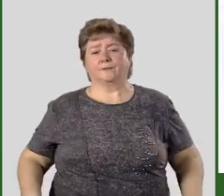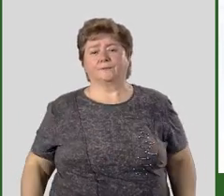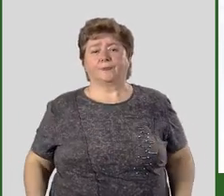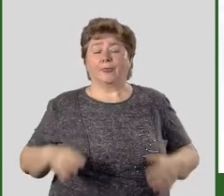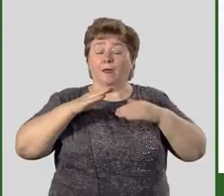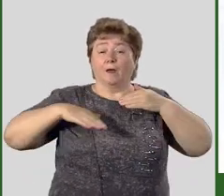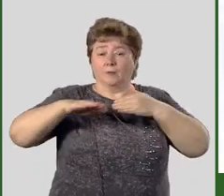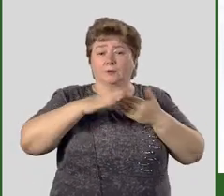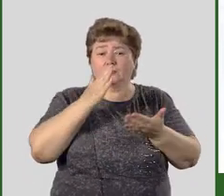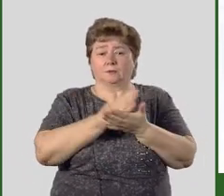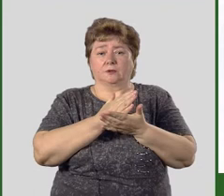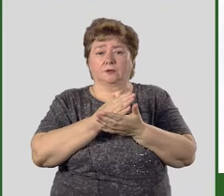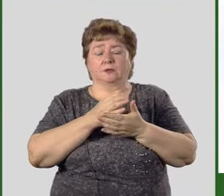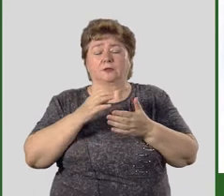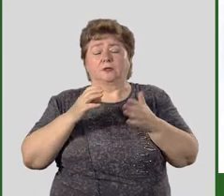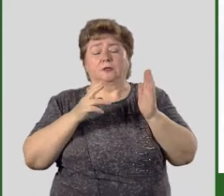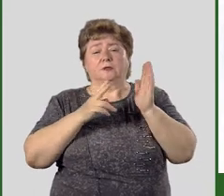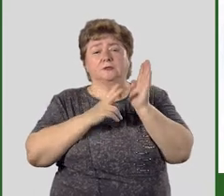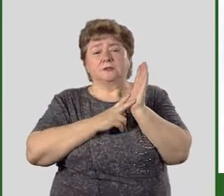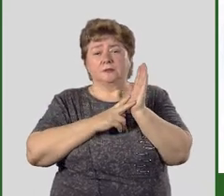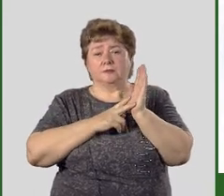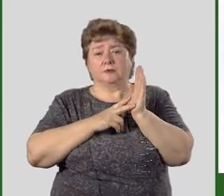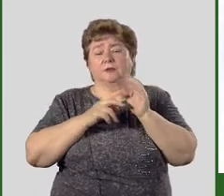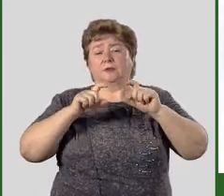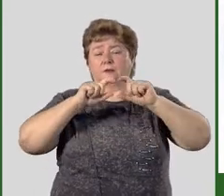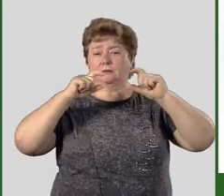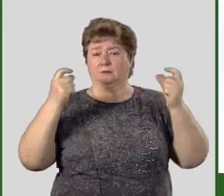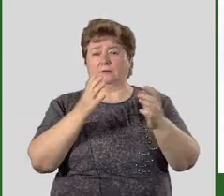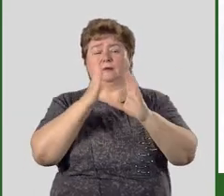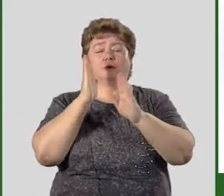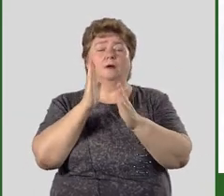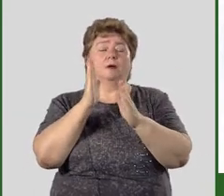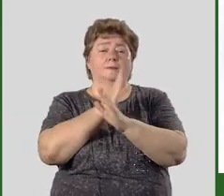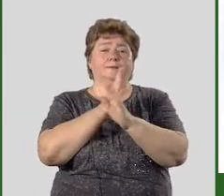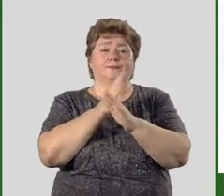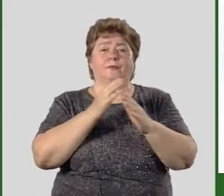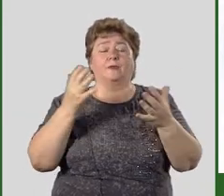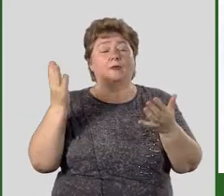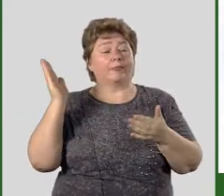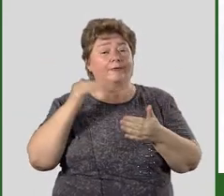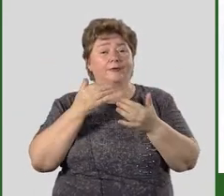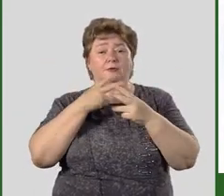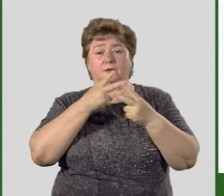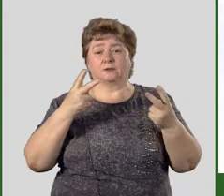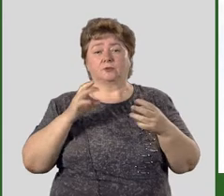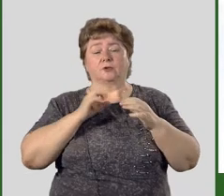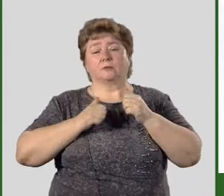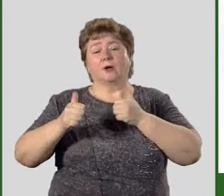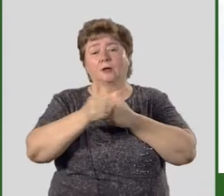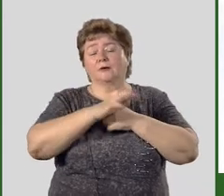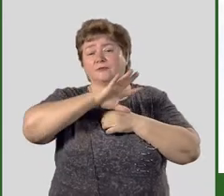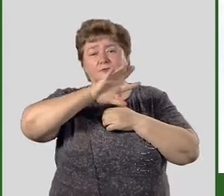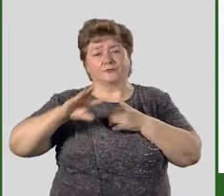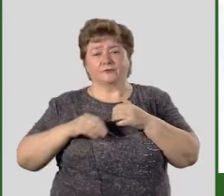Материк расположен в 7 климатических поясах. Давайте рассмотрим особенности